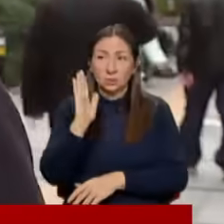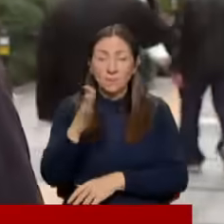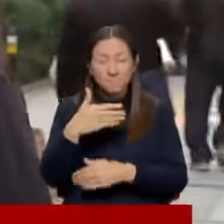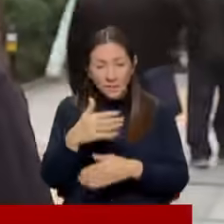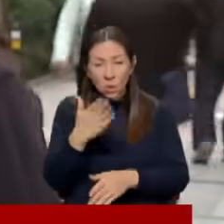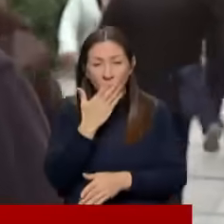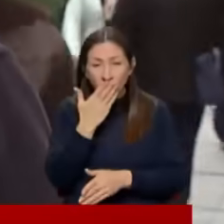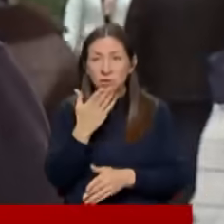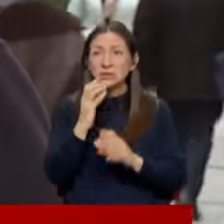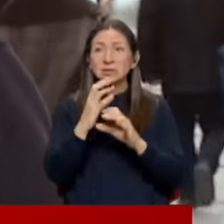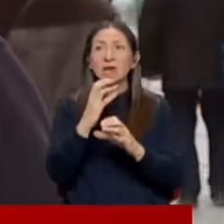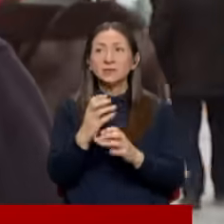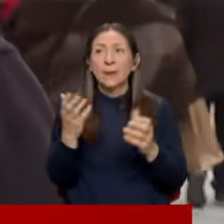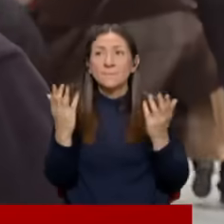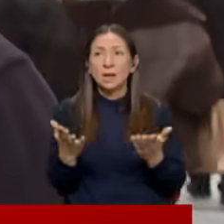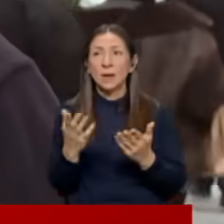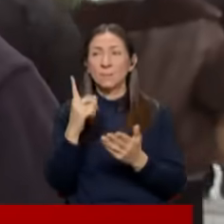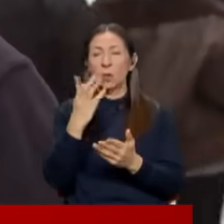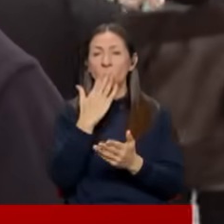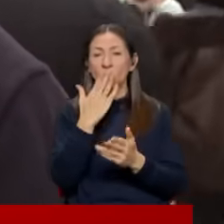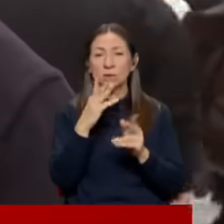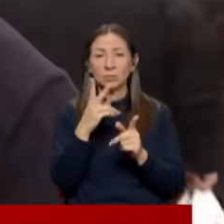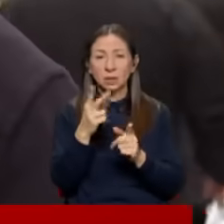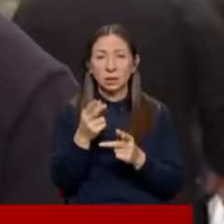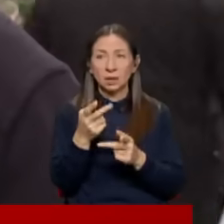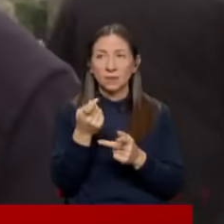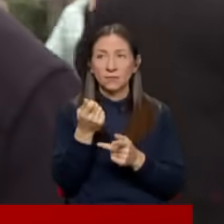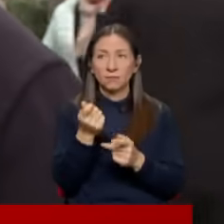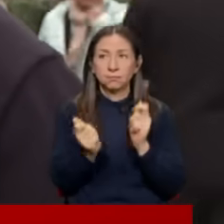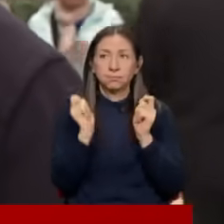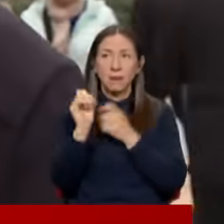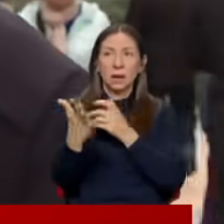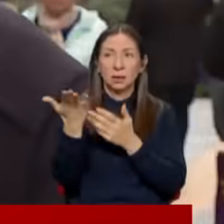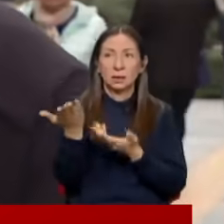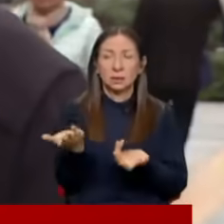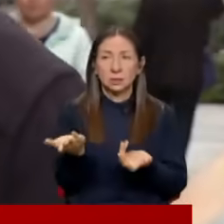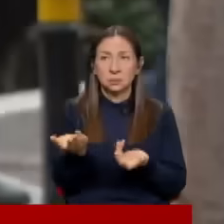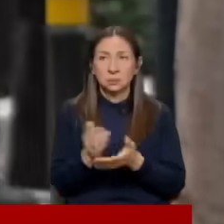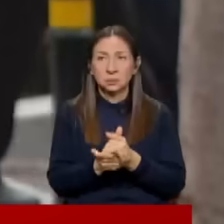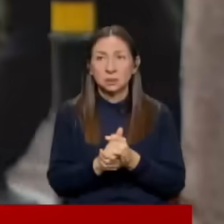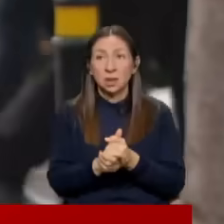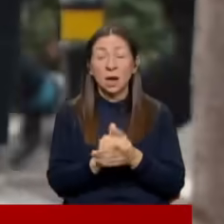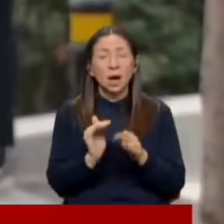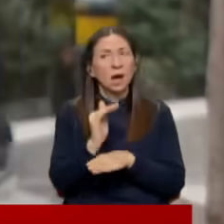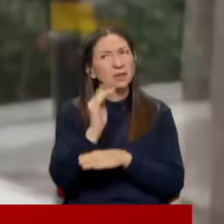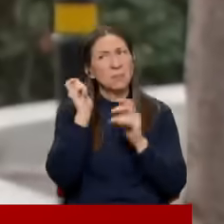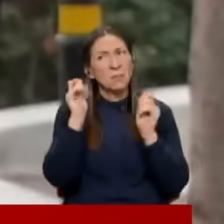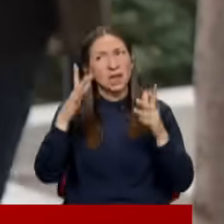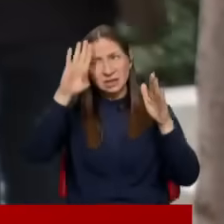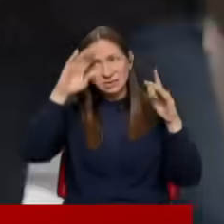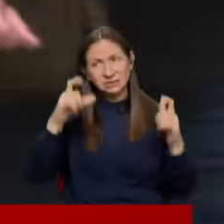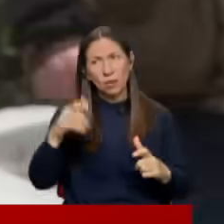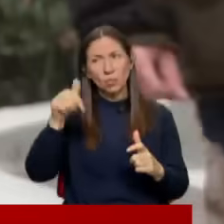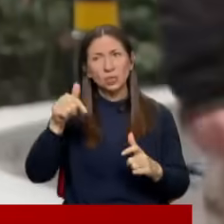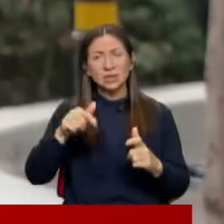Bırakın okulları, servisler bile bir okul kadar bir fiyatlar çıkarmaya başladılar. Hayat çok pahalı.